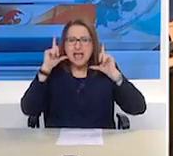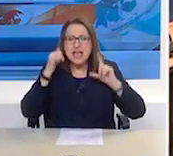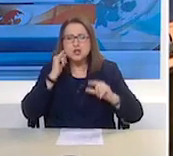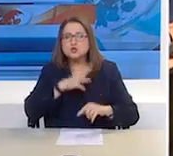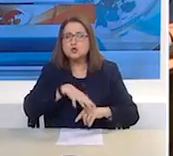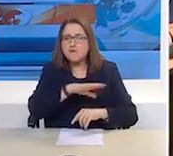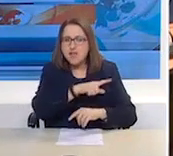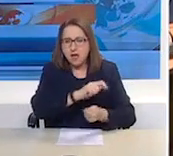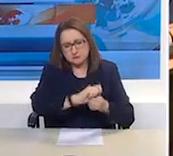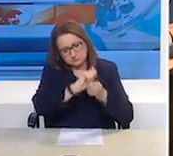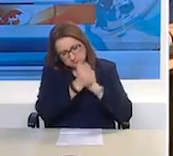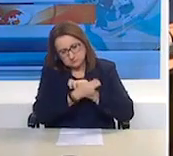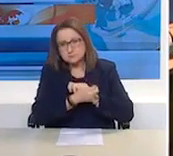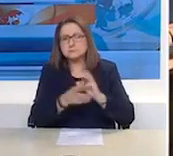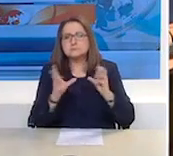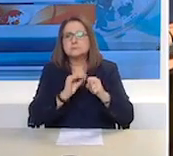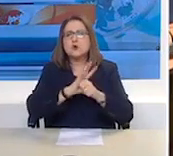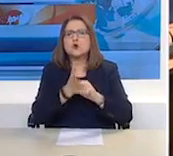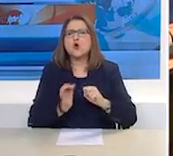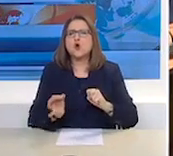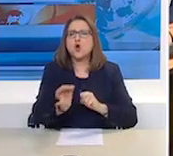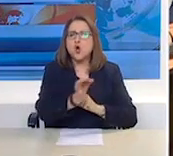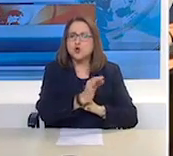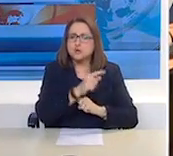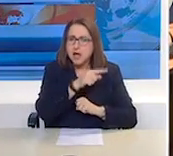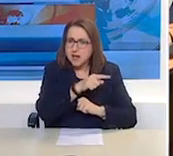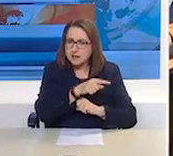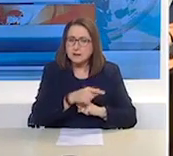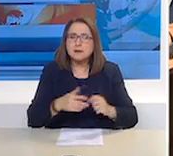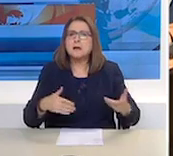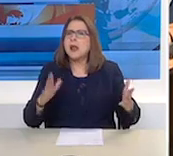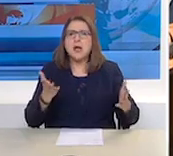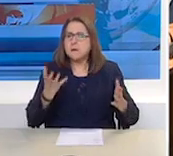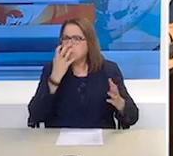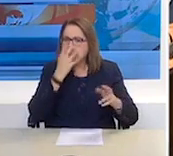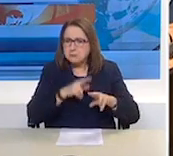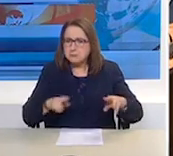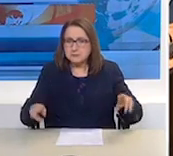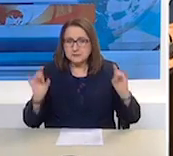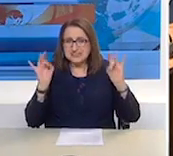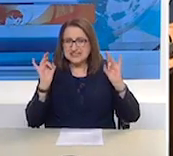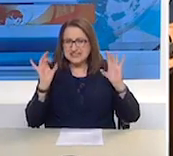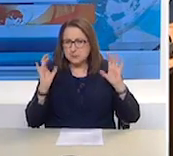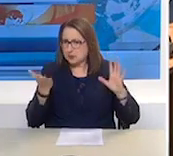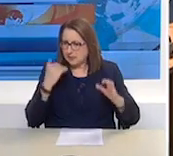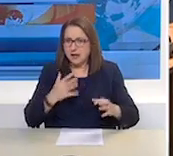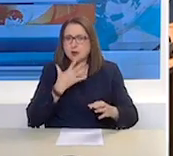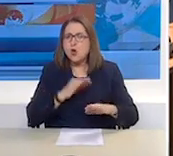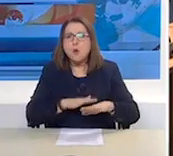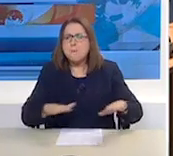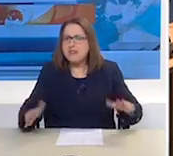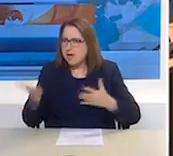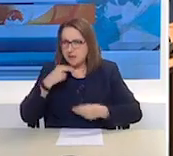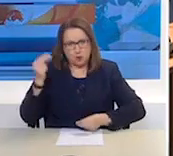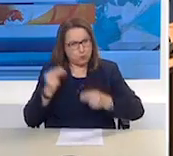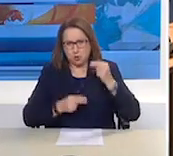τμήμα COVID-19. Ευτυχώς δεν διενεργήθηκε εκεί καμία διασωλήνωση, καθώς τα παιδιά, ως γνωστόν, δεν αντιμετωπίζουν